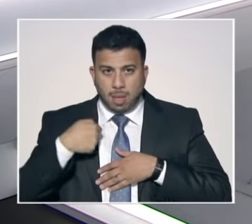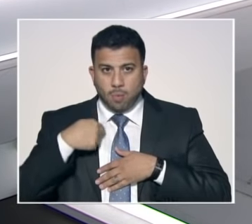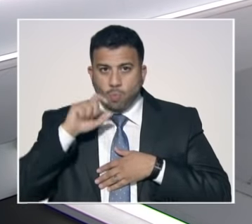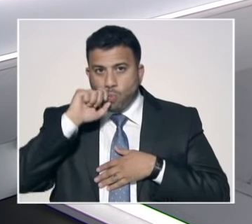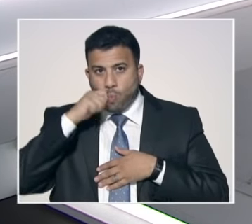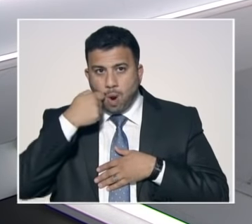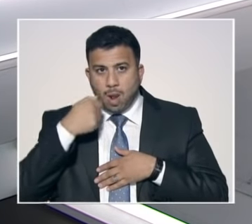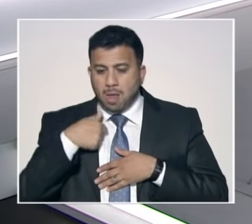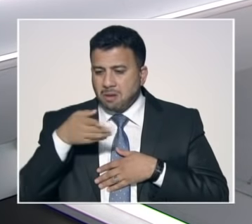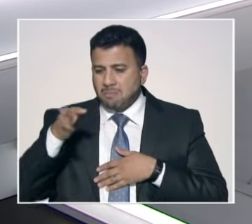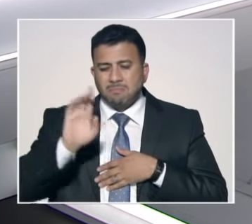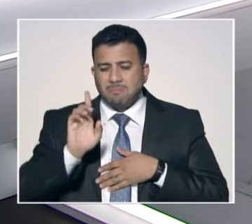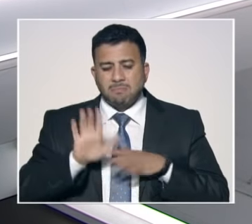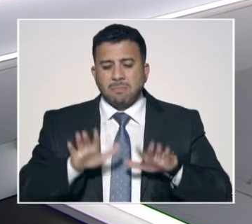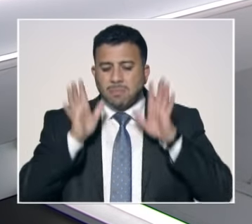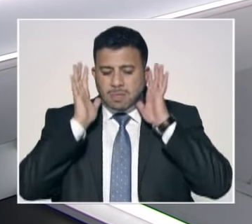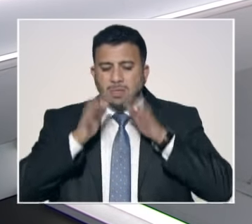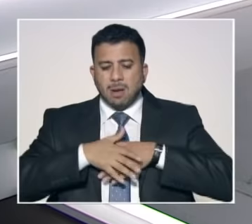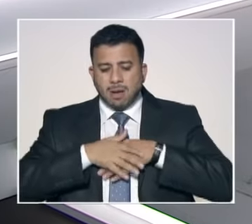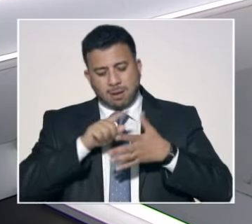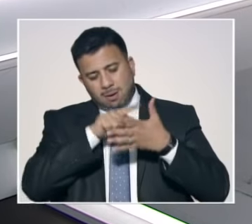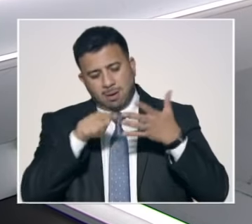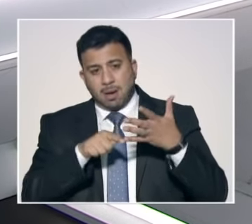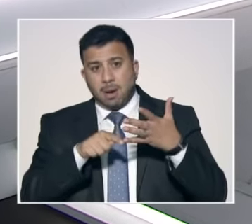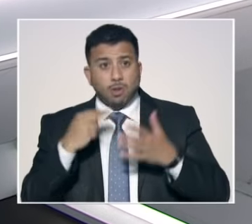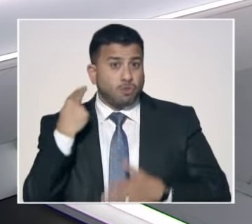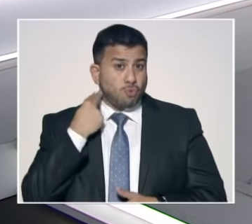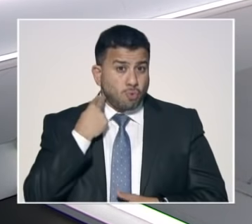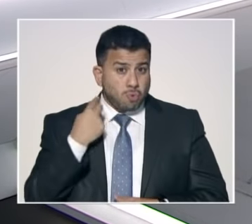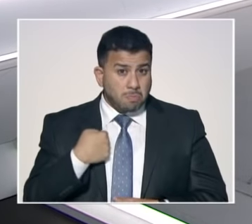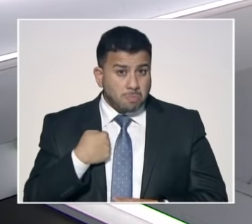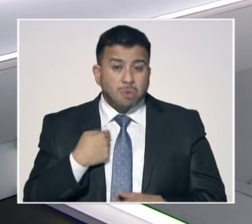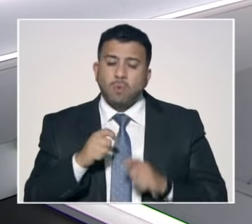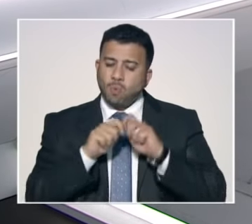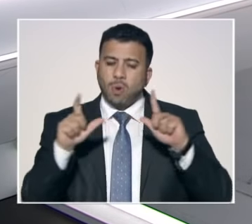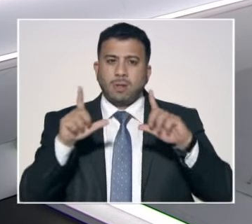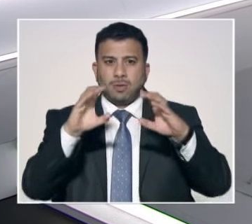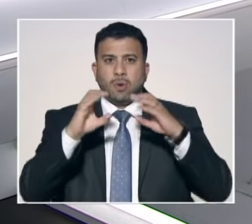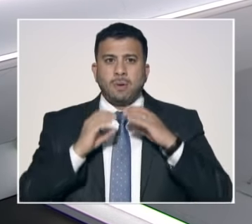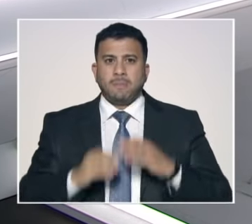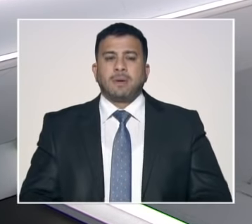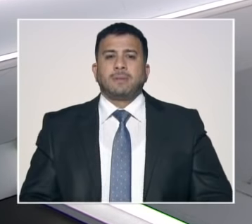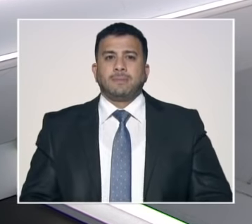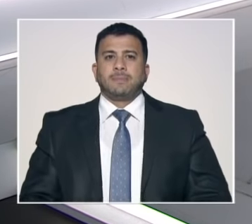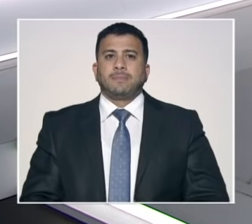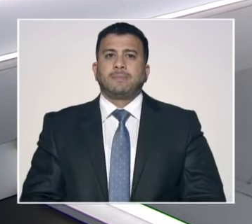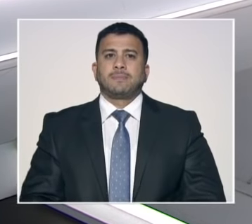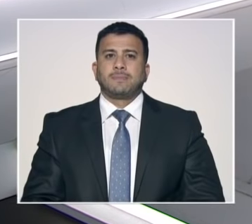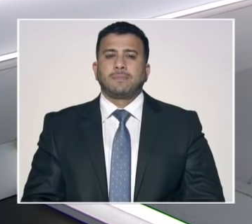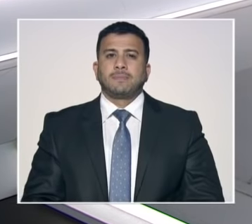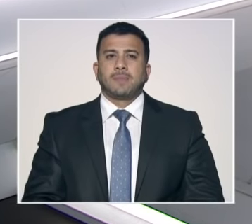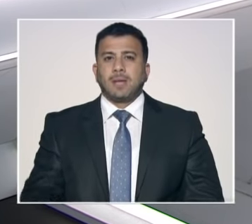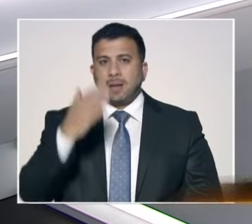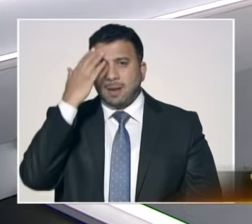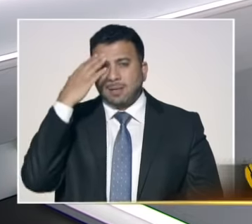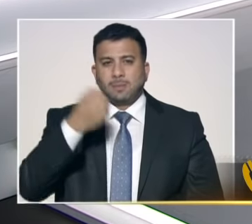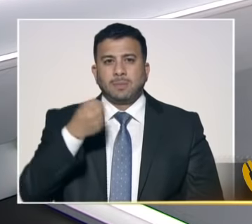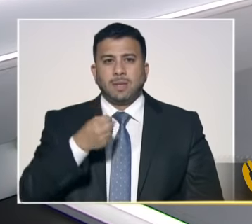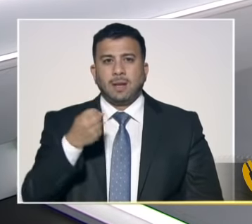تفضل أم محمد من السعودية. السلام عليكم ورحمة الله وبركاته. عليكم السلام ورحمة الله. يا